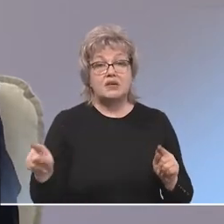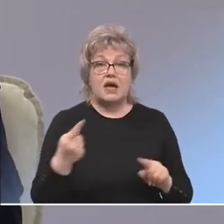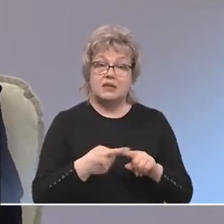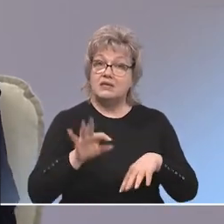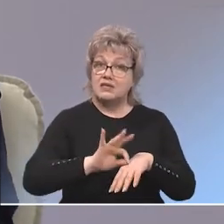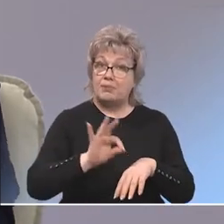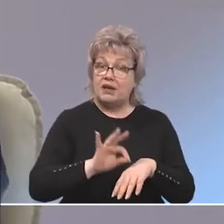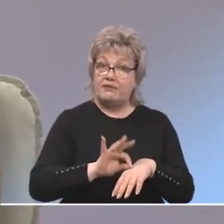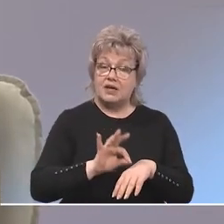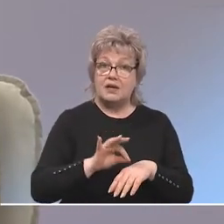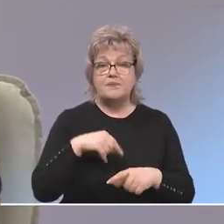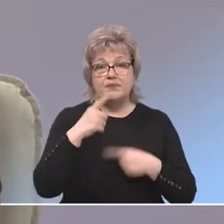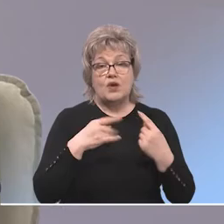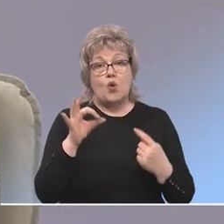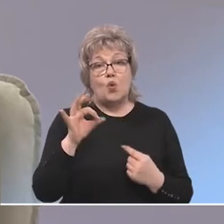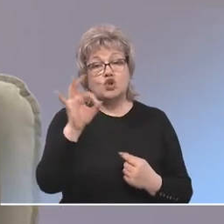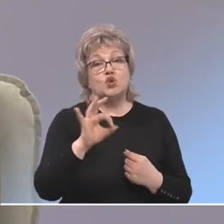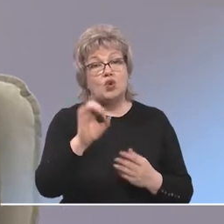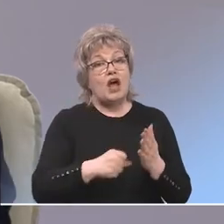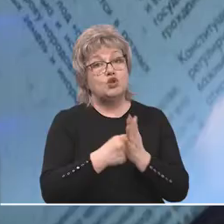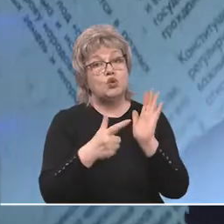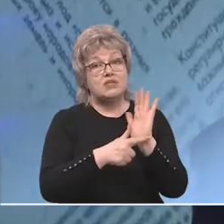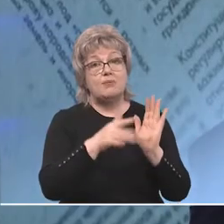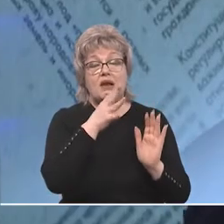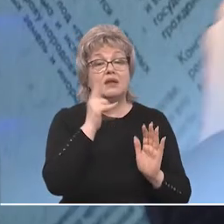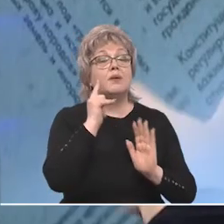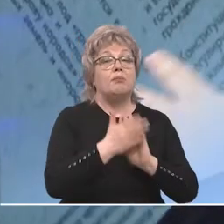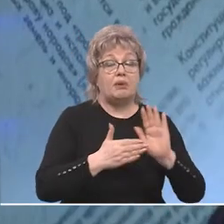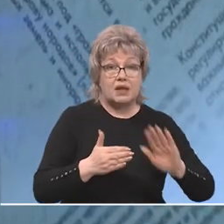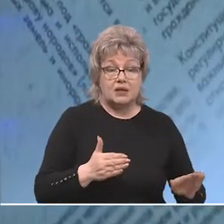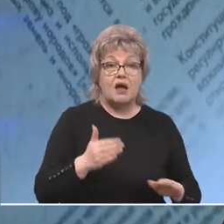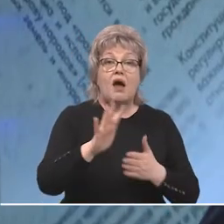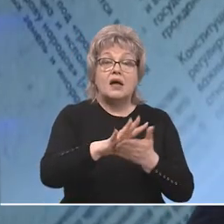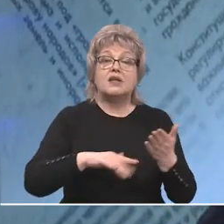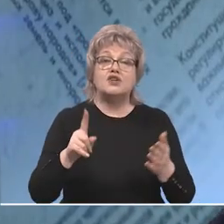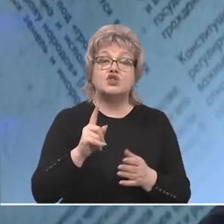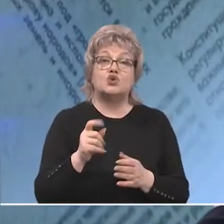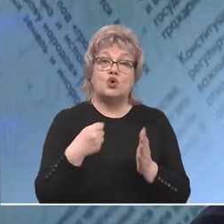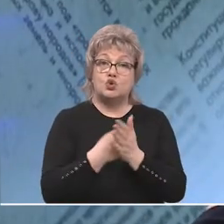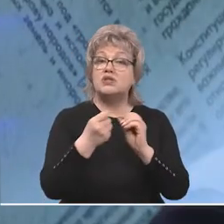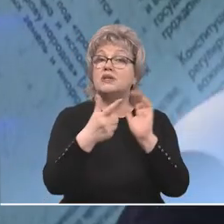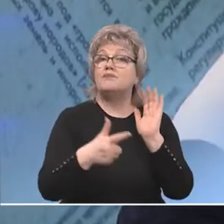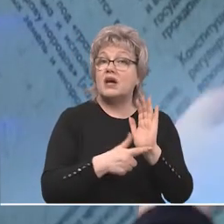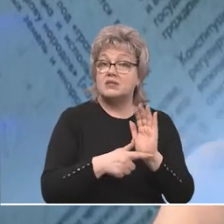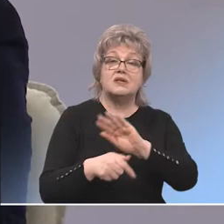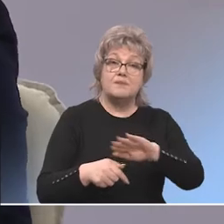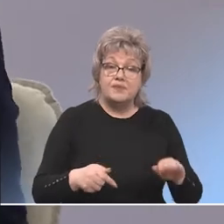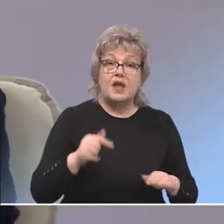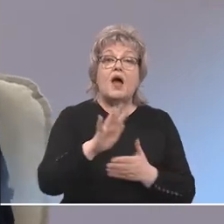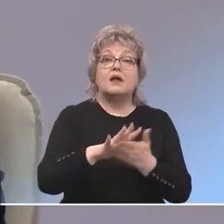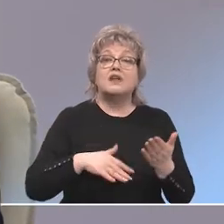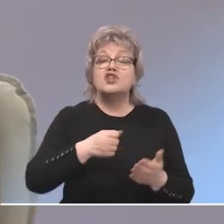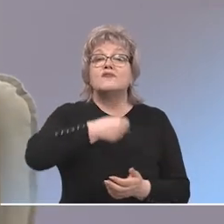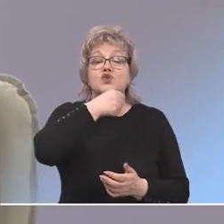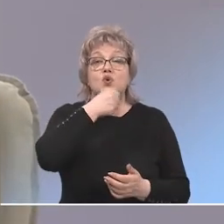это заболевание, вот мы говорим от там нуля, условно, до 7 лет, да, то есть вот какой-то период. Дальше что? То есть вот до 17, условно, лет, потом дальше